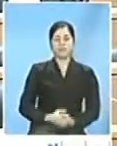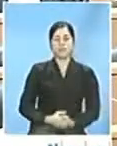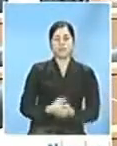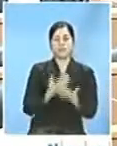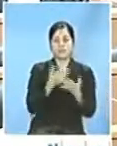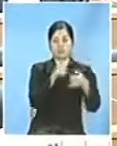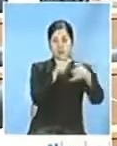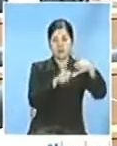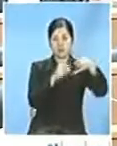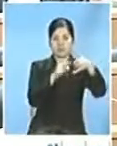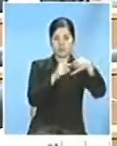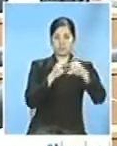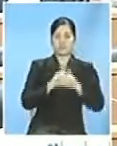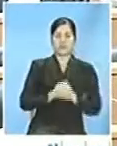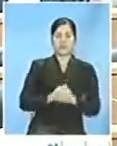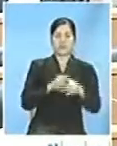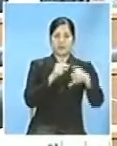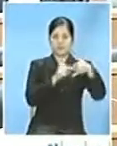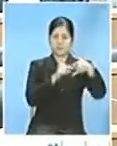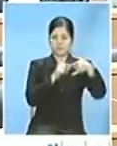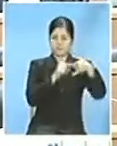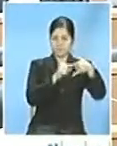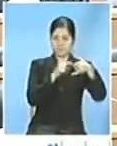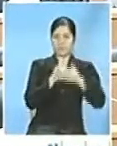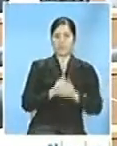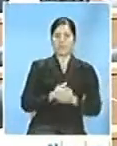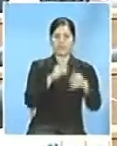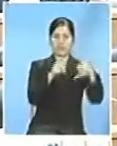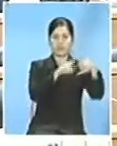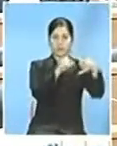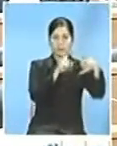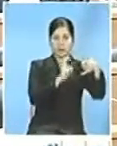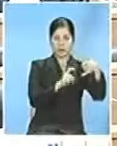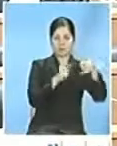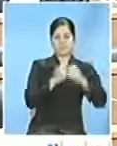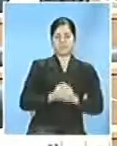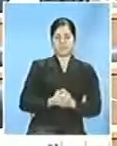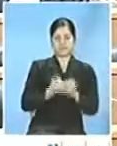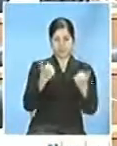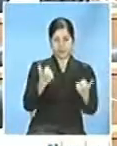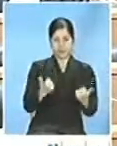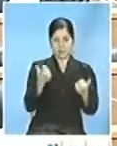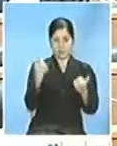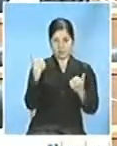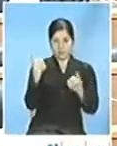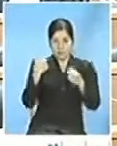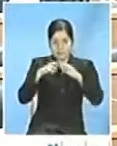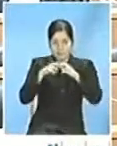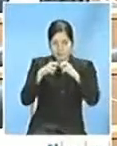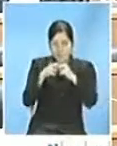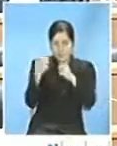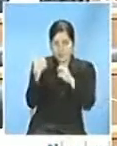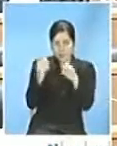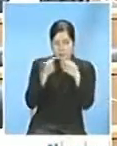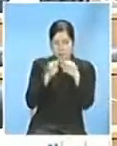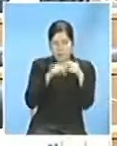ปัญหาเคลื่อนไหวอย่างมีการปิดบังซ่อนเร้นตลอ